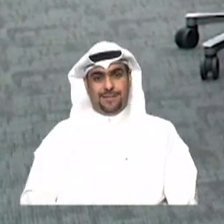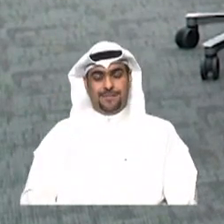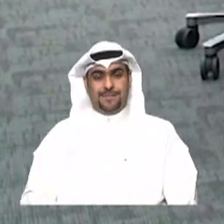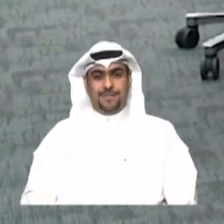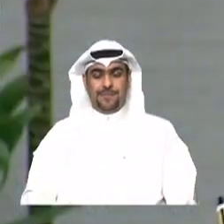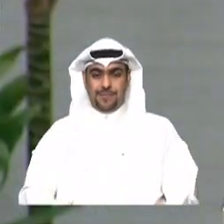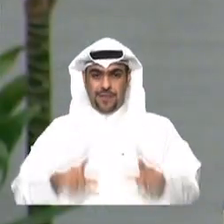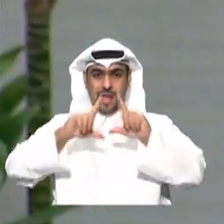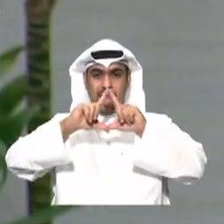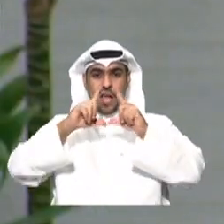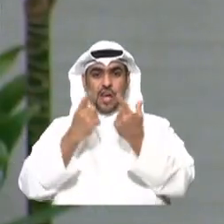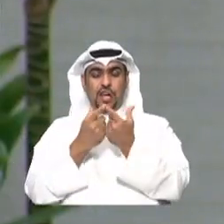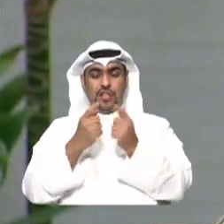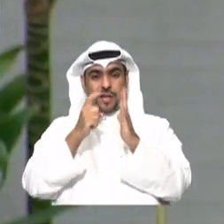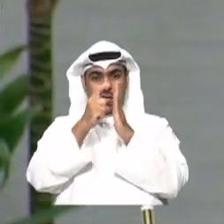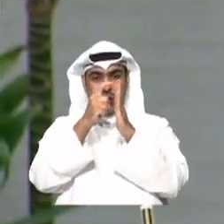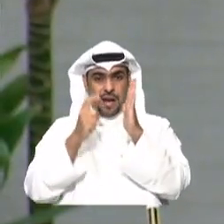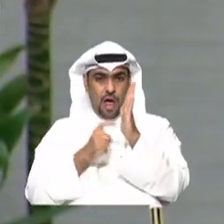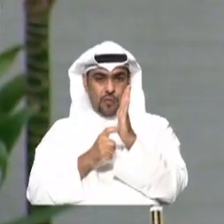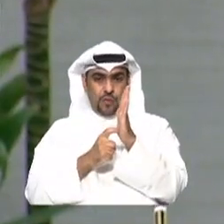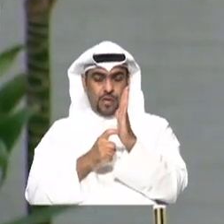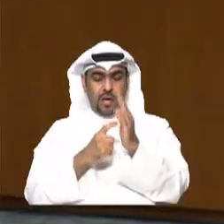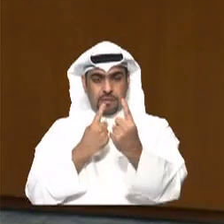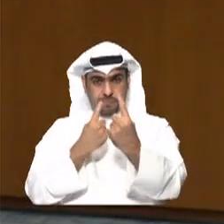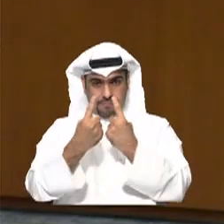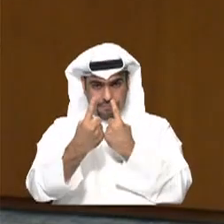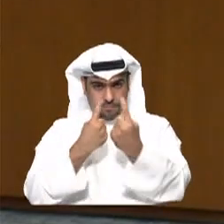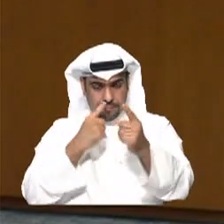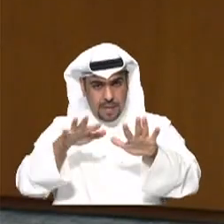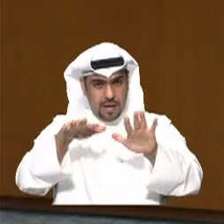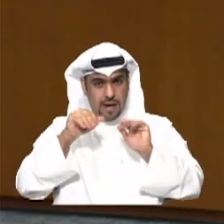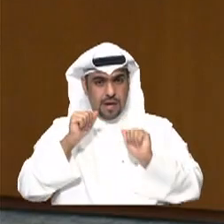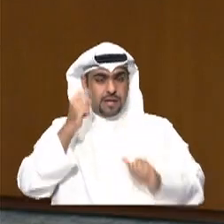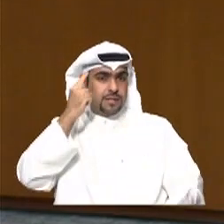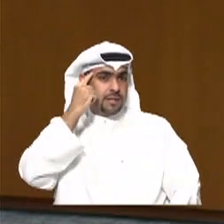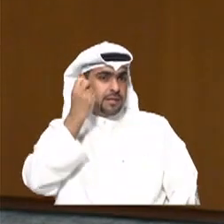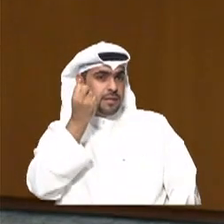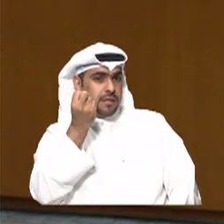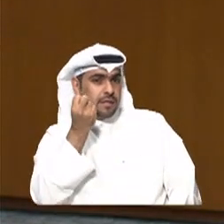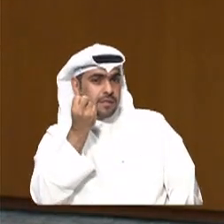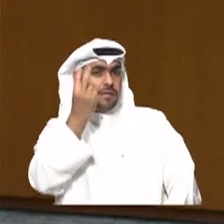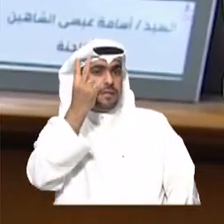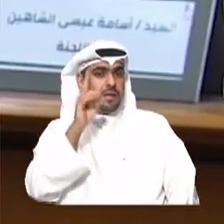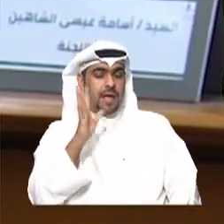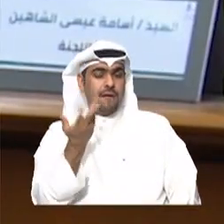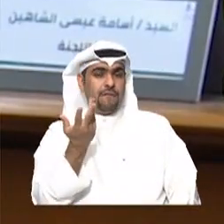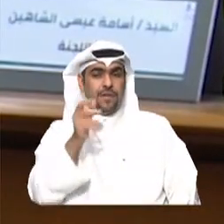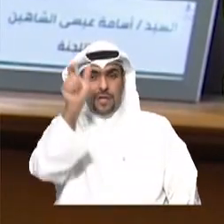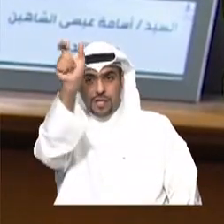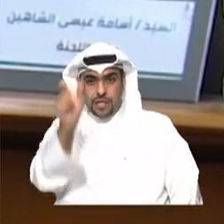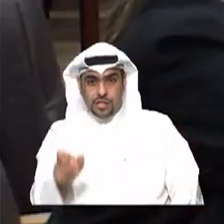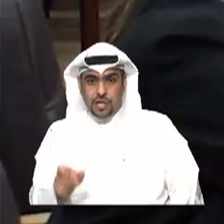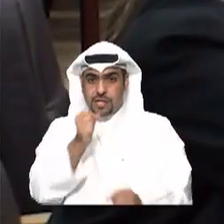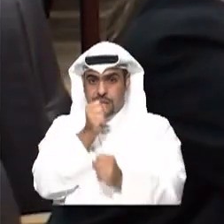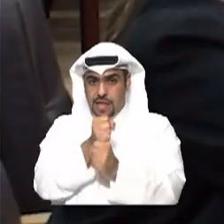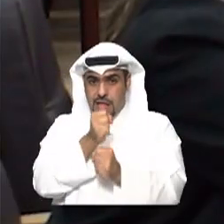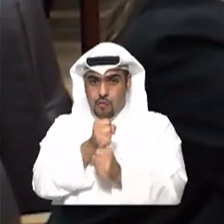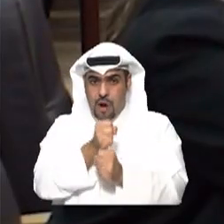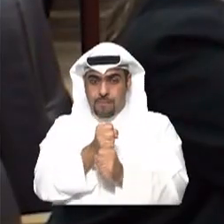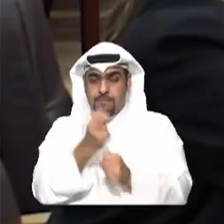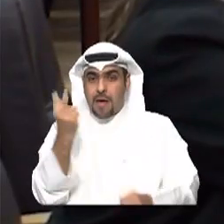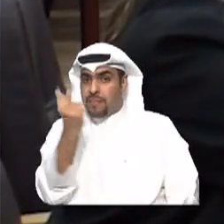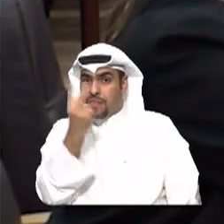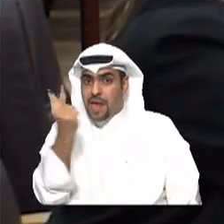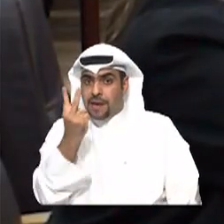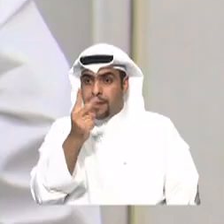الشؤون التشريعيه والقانونيه مجموعه من الاقتراحات بقوانين ومشروع قانون في شان حظر تعارض المصالح كما ناقشه لجنه